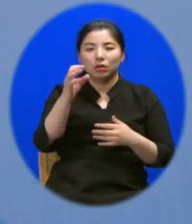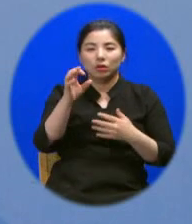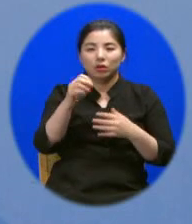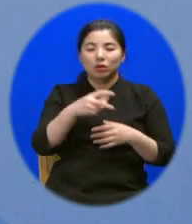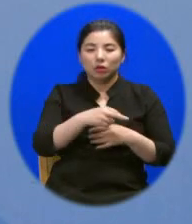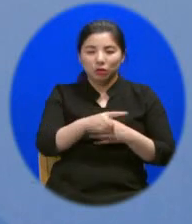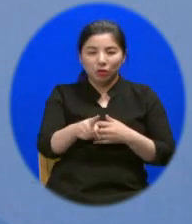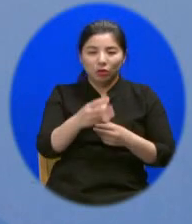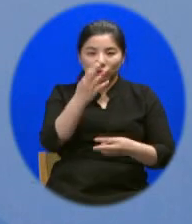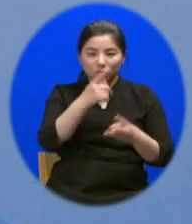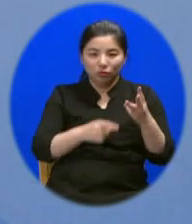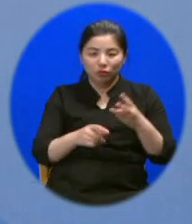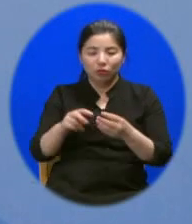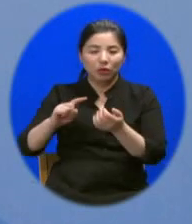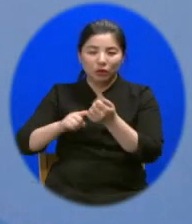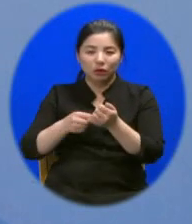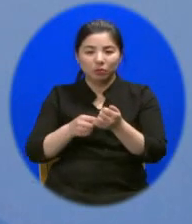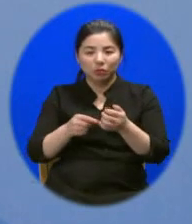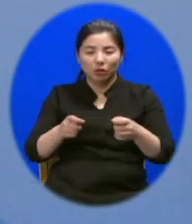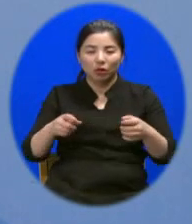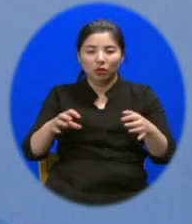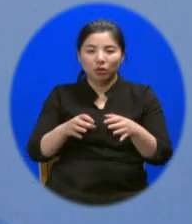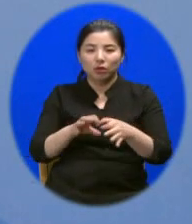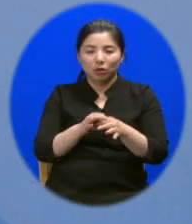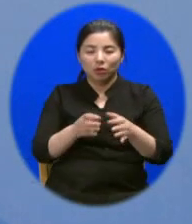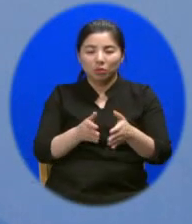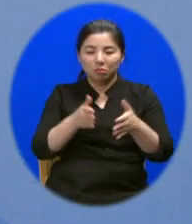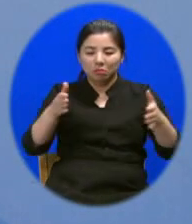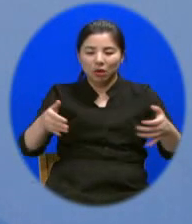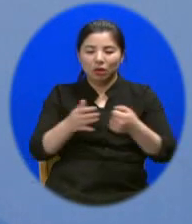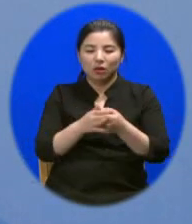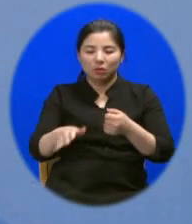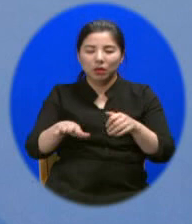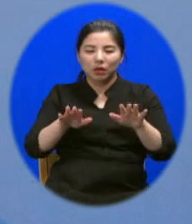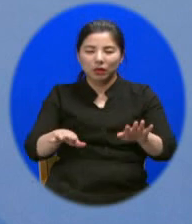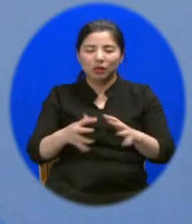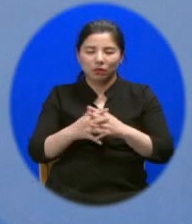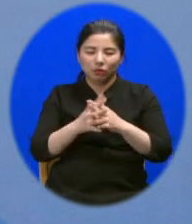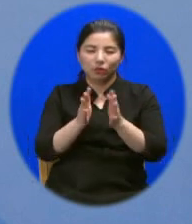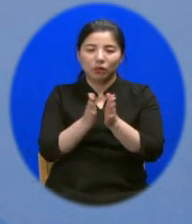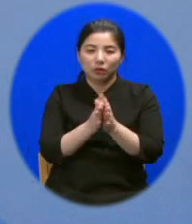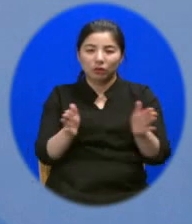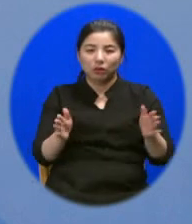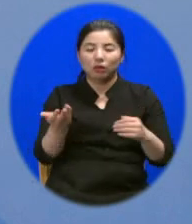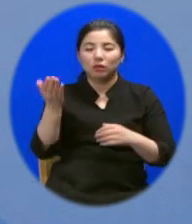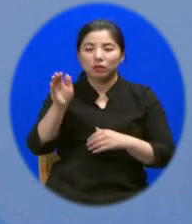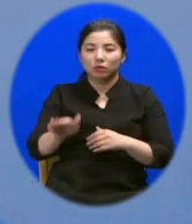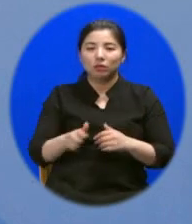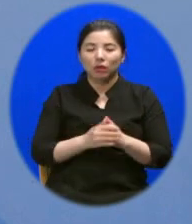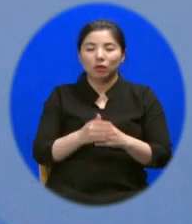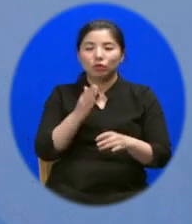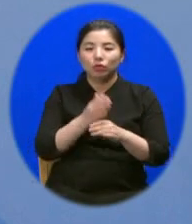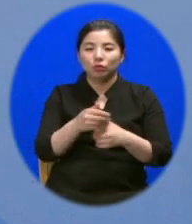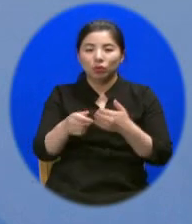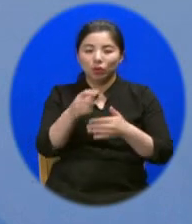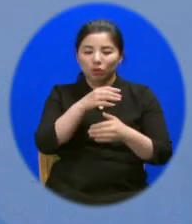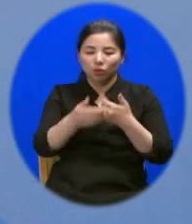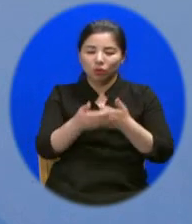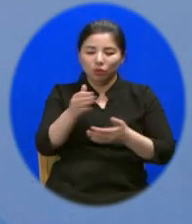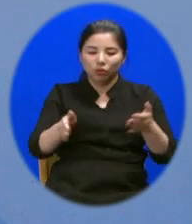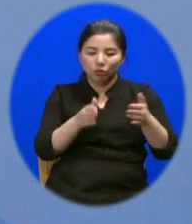증평 까지 확장 계획이 확정돼 지금 어 이제 첫 삽을 뜨고 있습니다 그러나 어 중부 고속도로